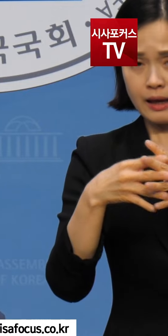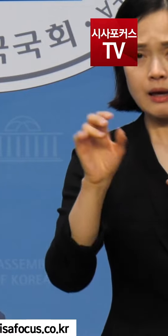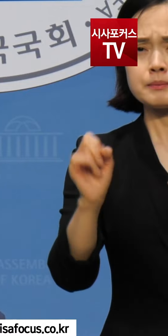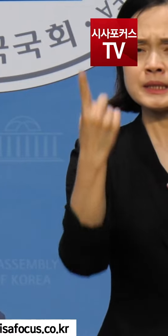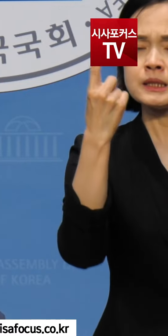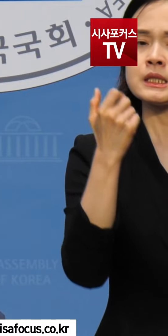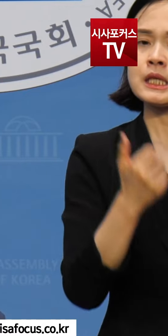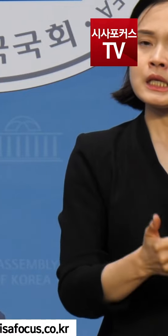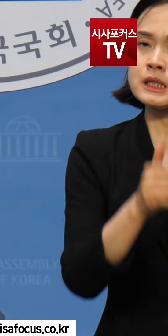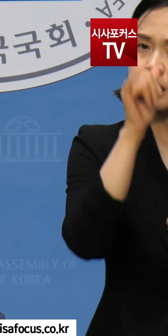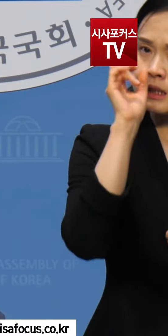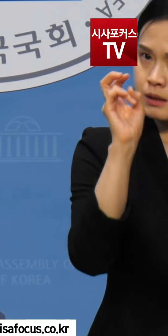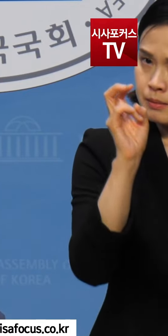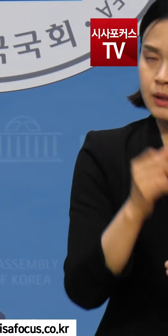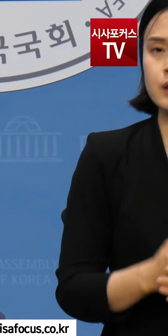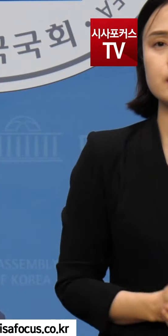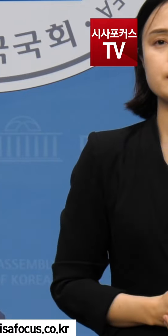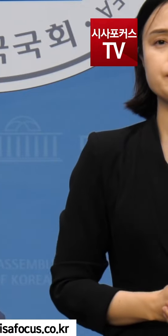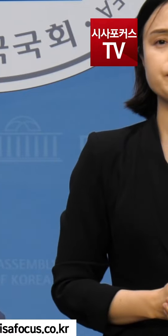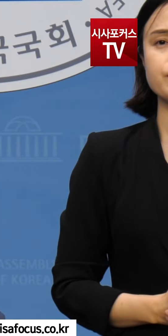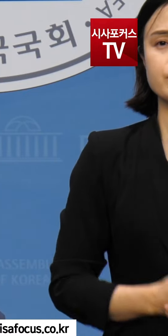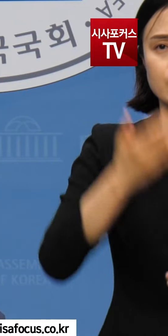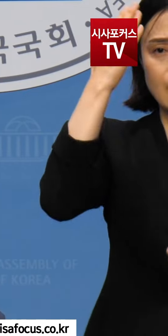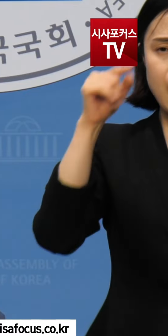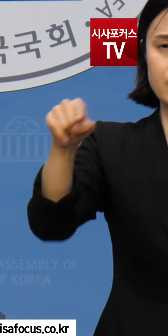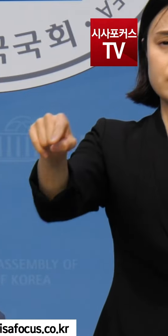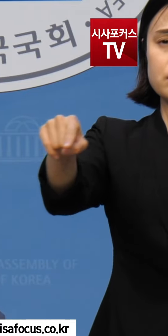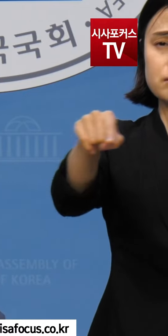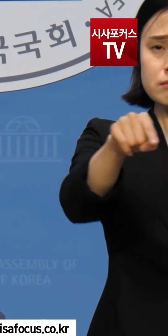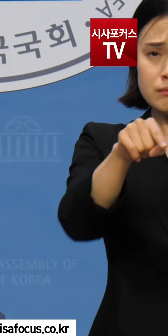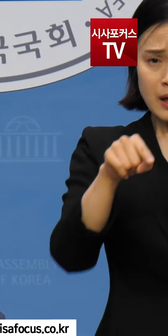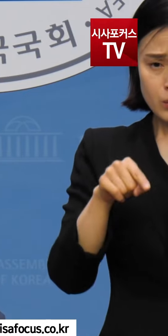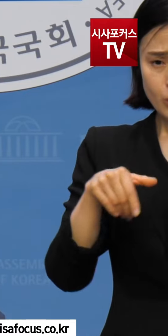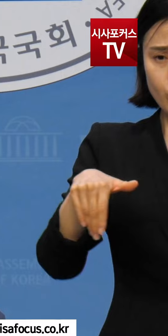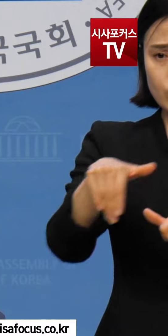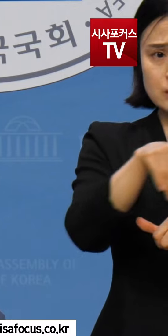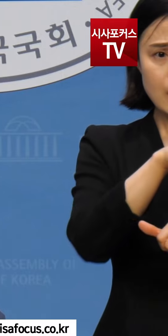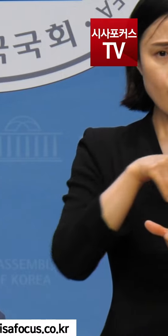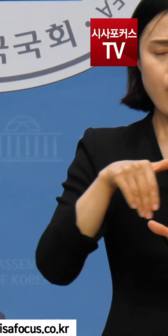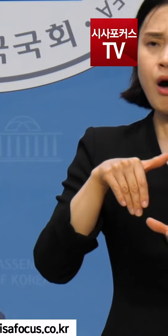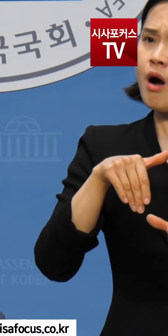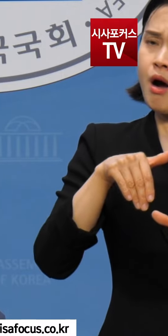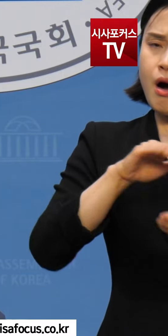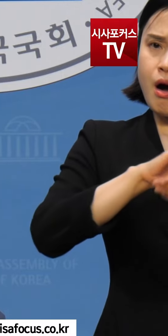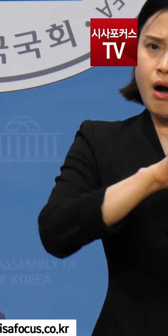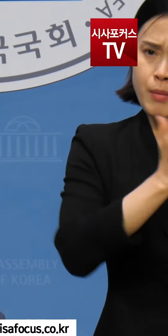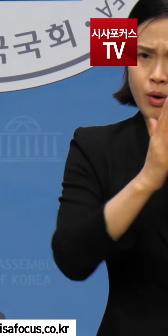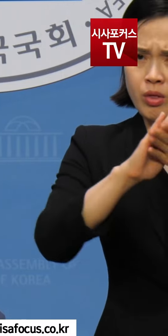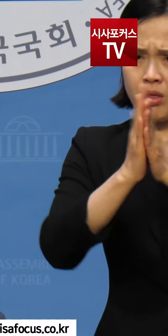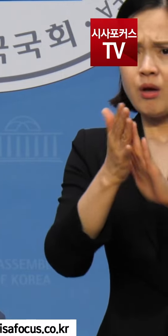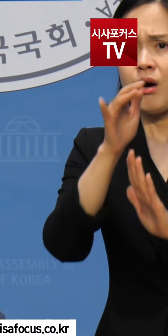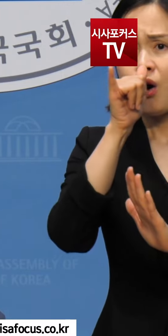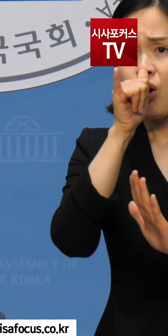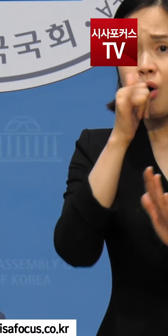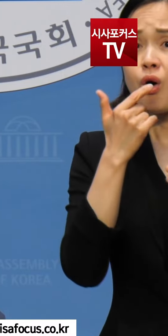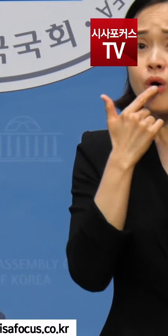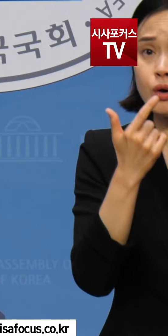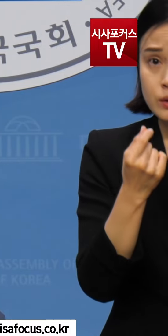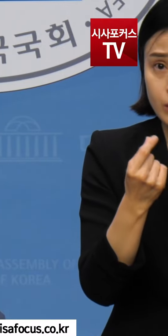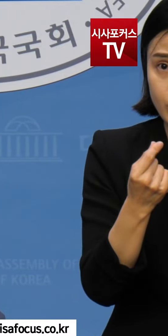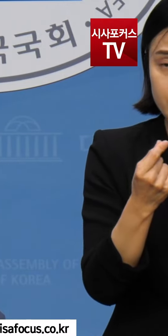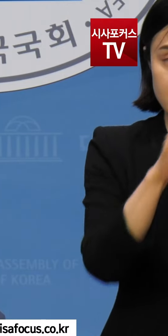한반도 주변 정세가 급변하는 가운데 우리도 트럼프 리스크를 대비해야